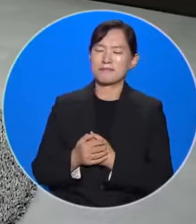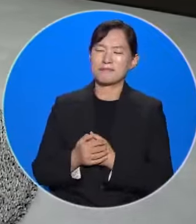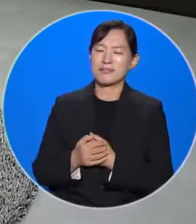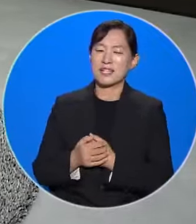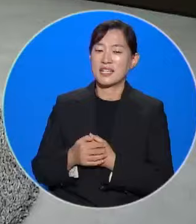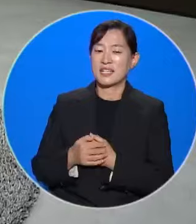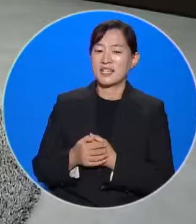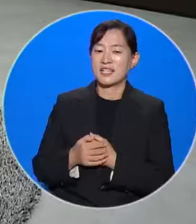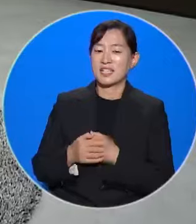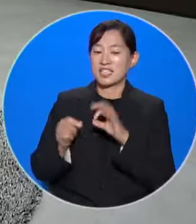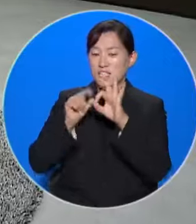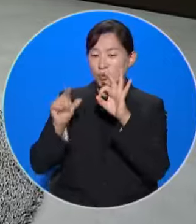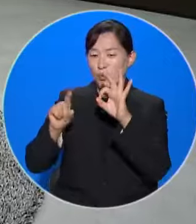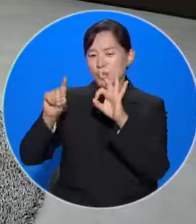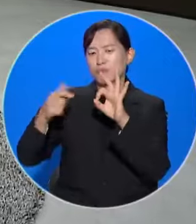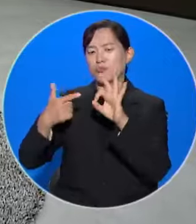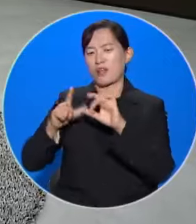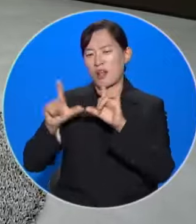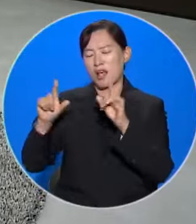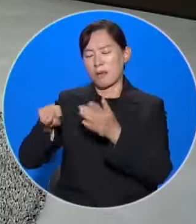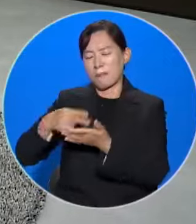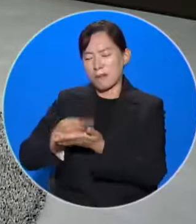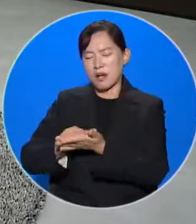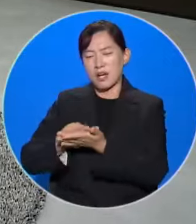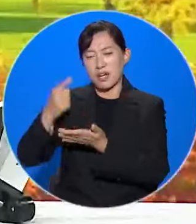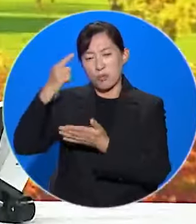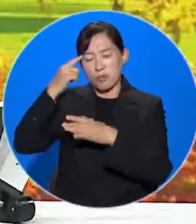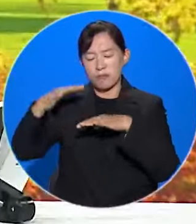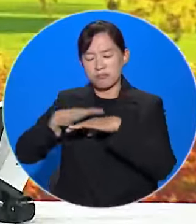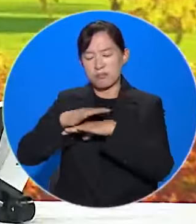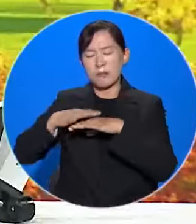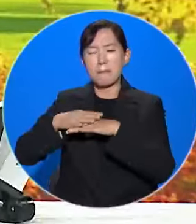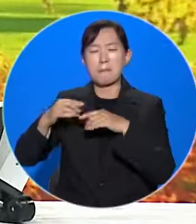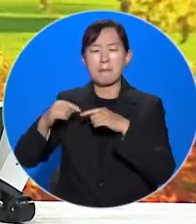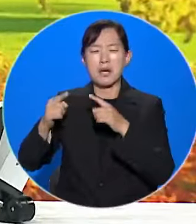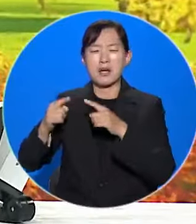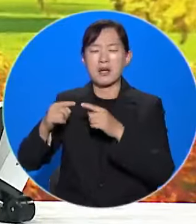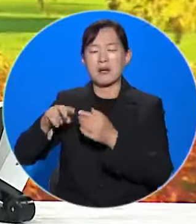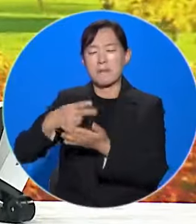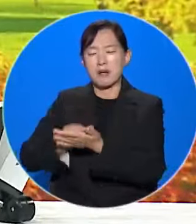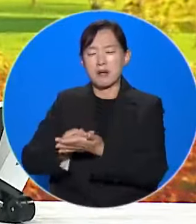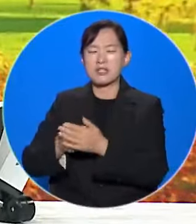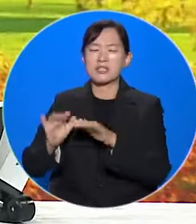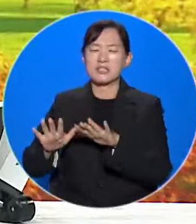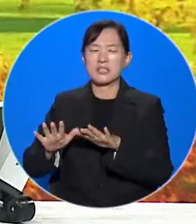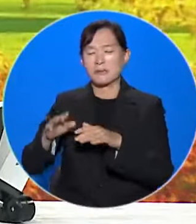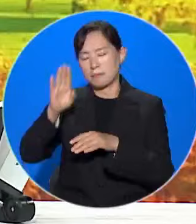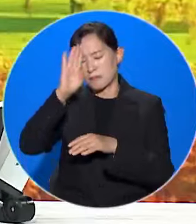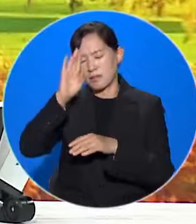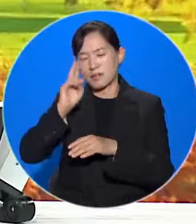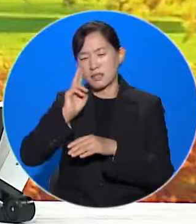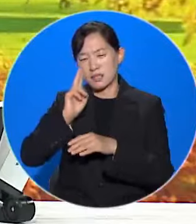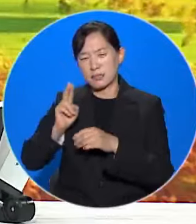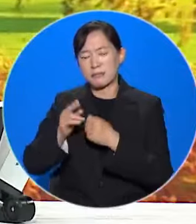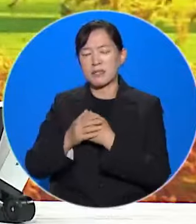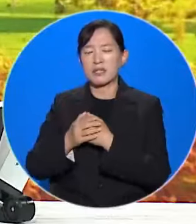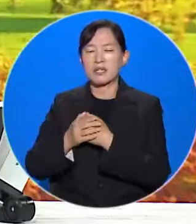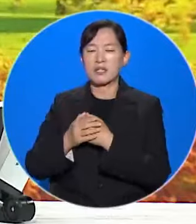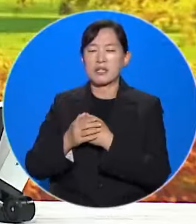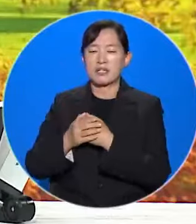16일 날 네, 쓰러져서 뇌출혈로 아유 그러세요. 네, 중환자실에서 이제 한 13일